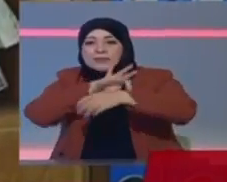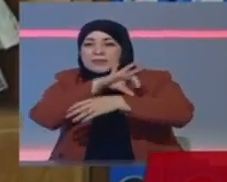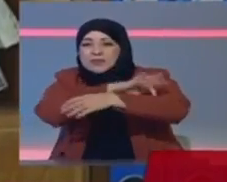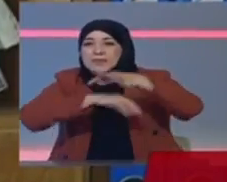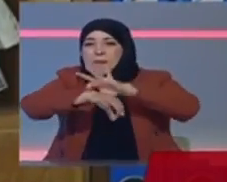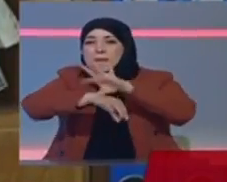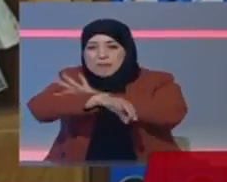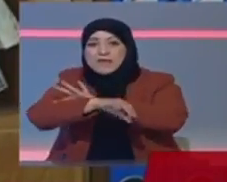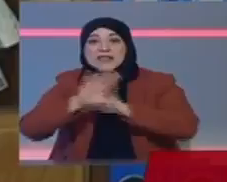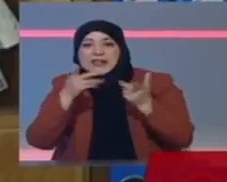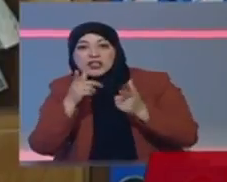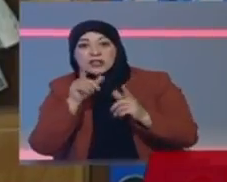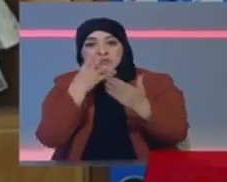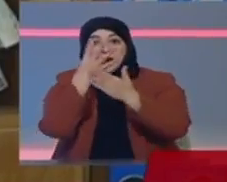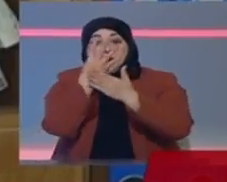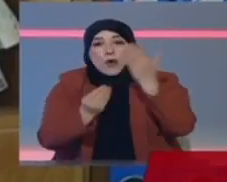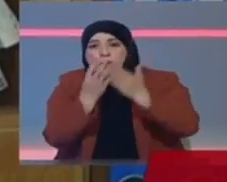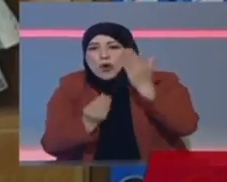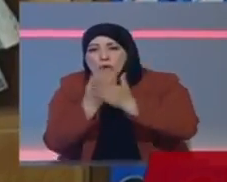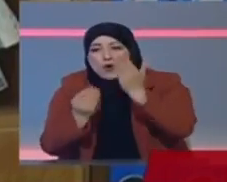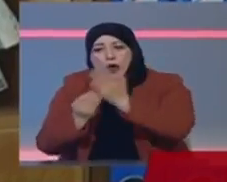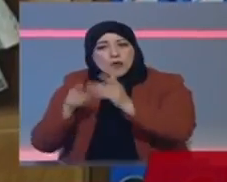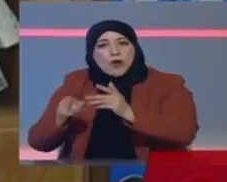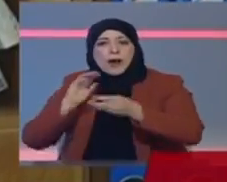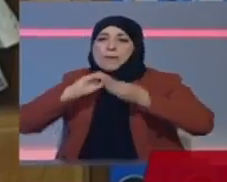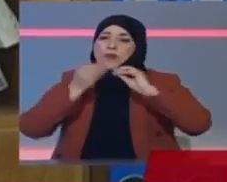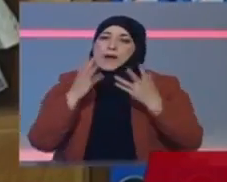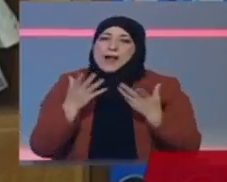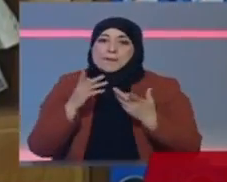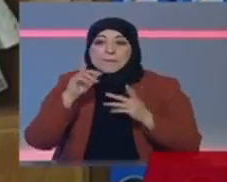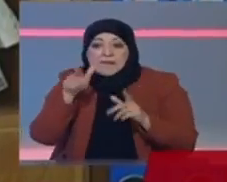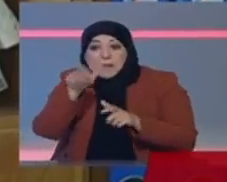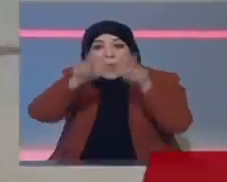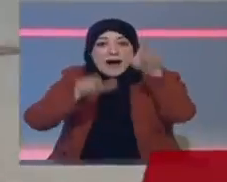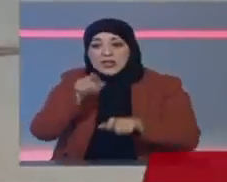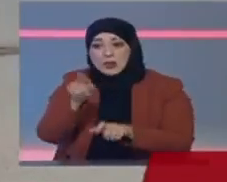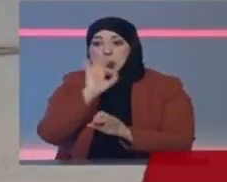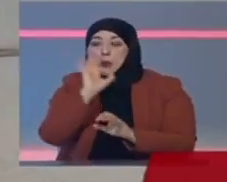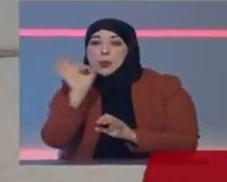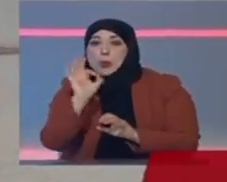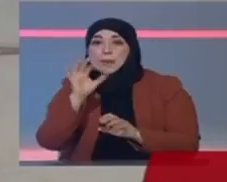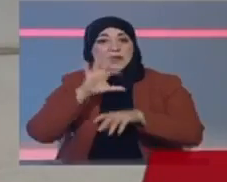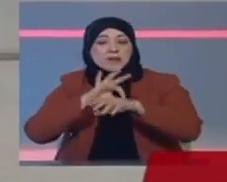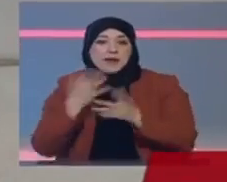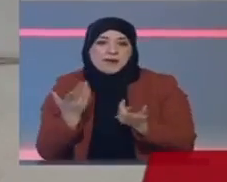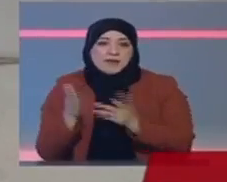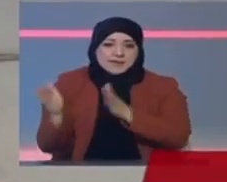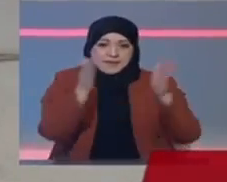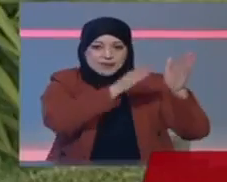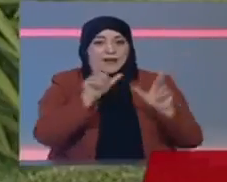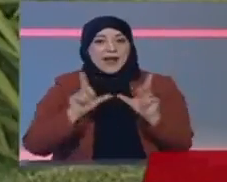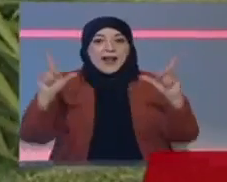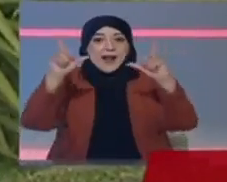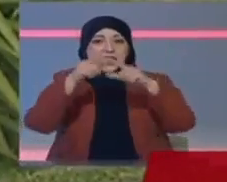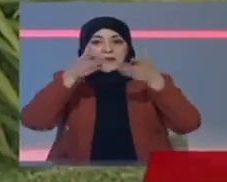يمشيش ها المخزون لا يمكن العبيد ما هو مش ما فينا قدر لجنه القاره لمتابعته